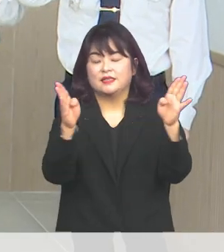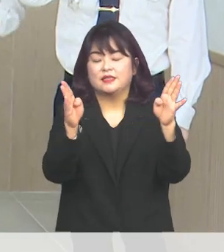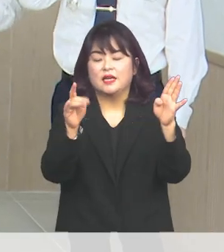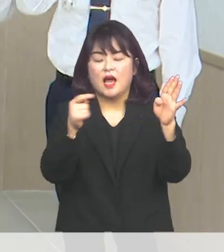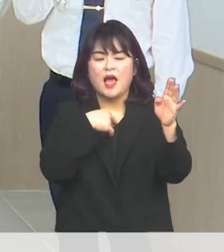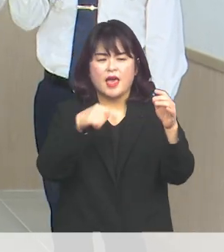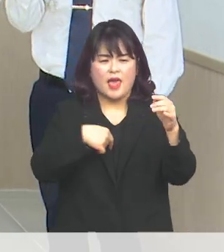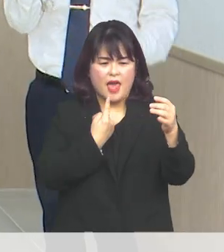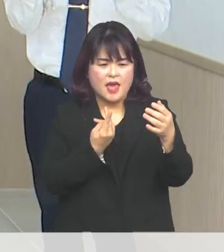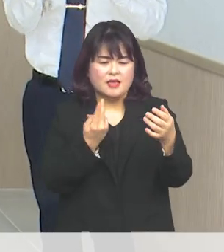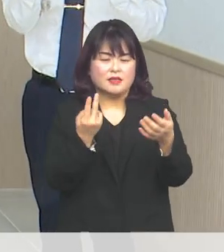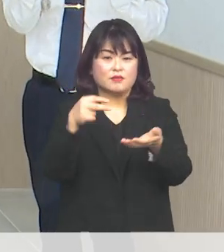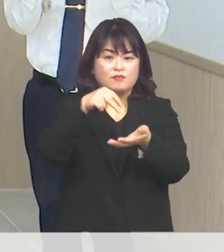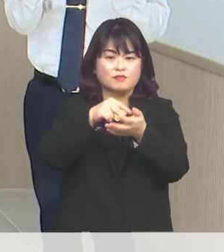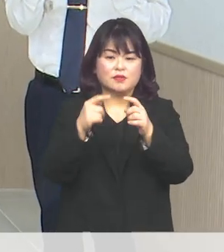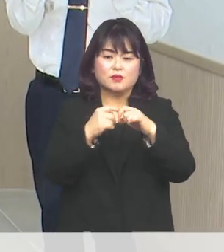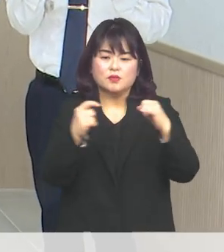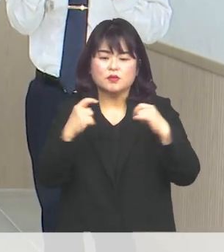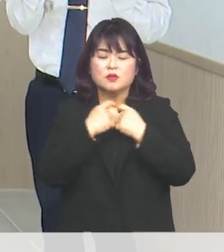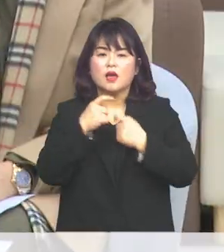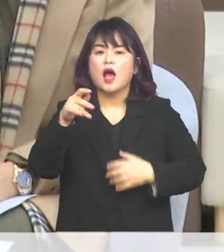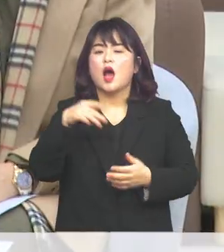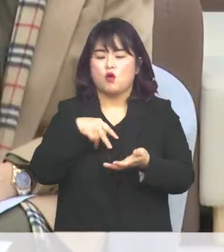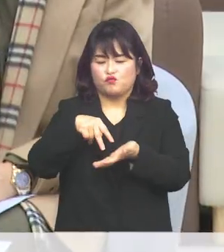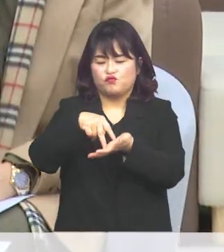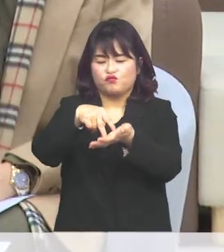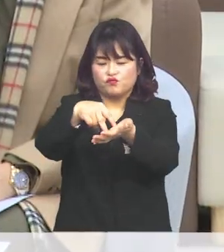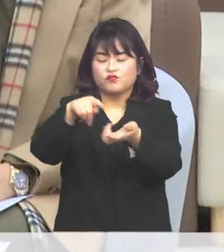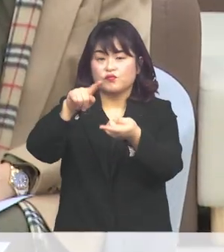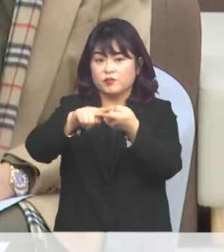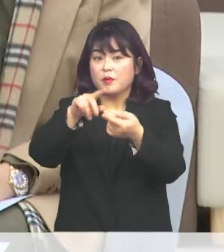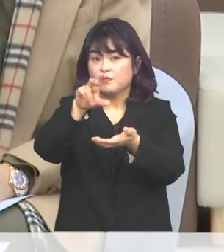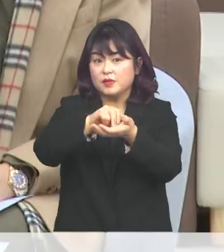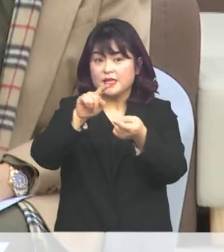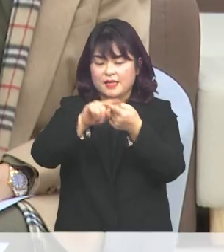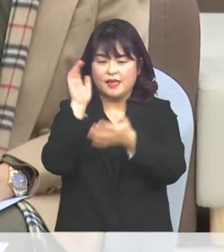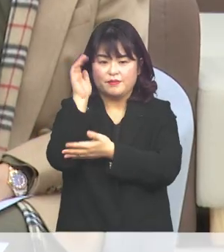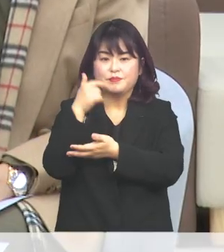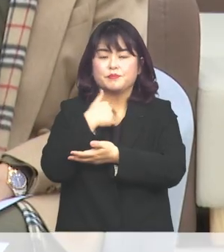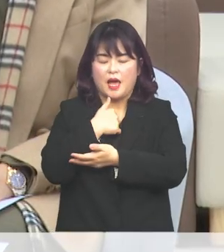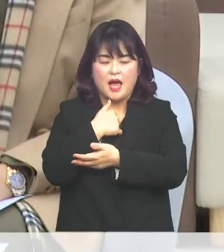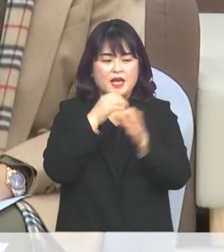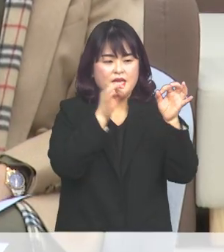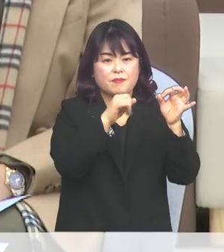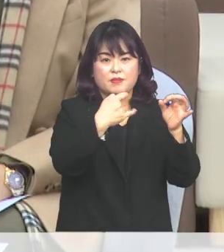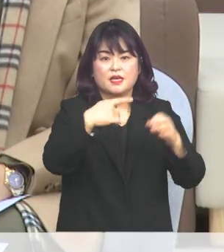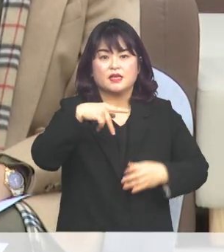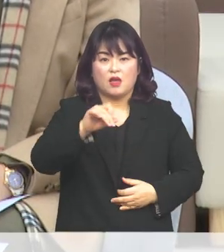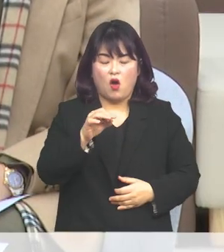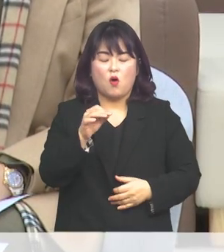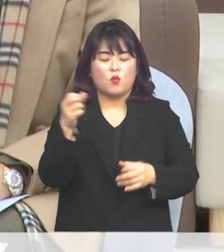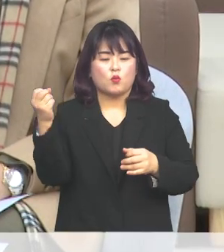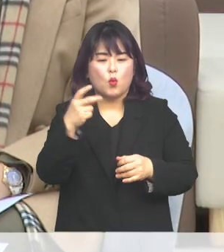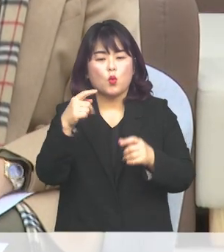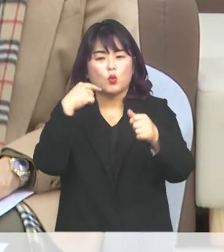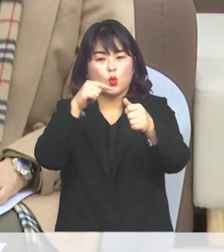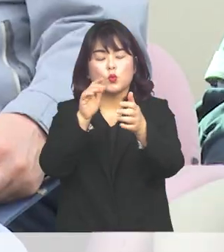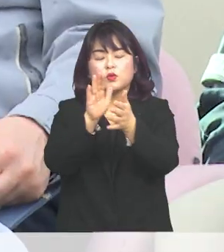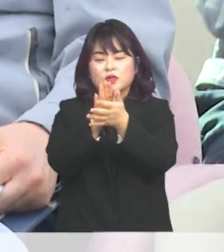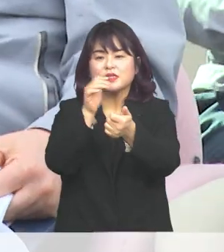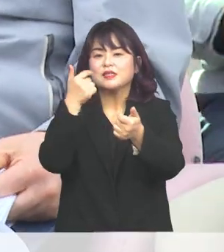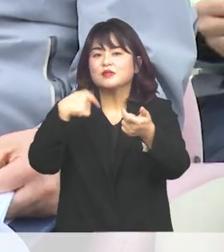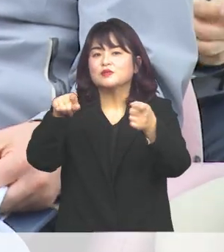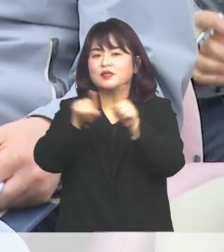개인형 이동장치 PM 이용 방안을 논의했습니다. 이날 회의에는 이상일 용인특례시장과 김희정 용인교육지원청